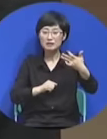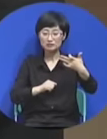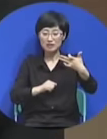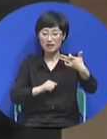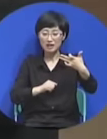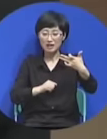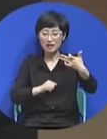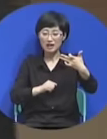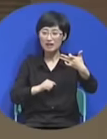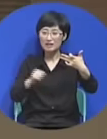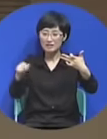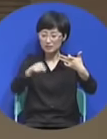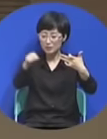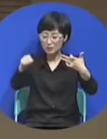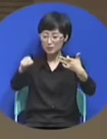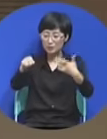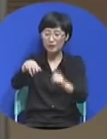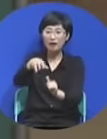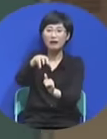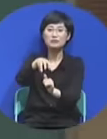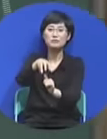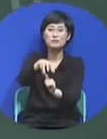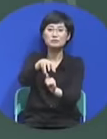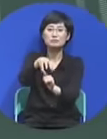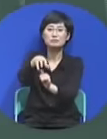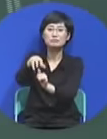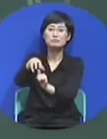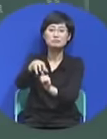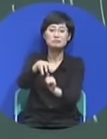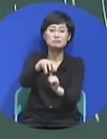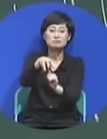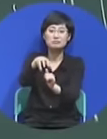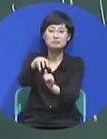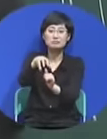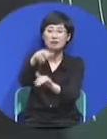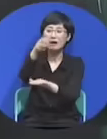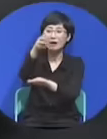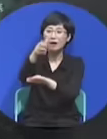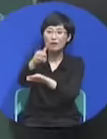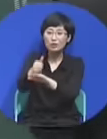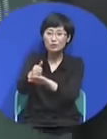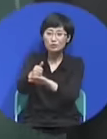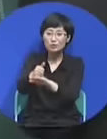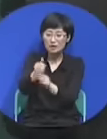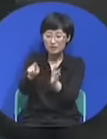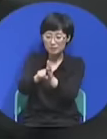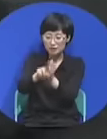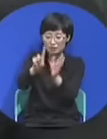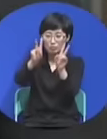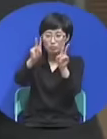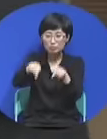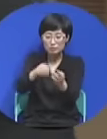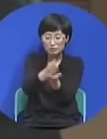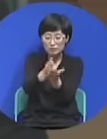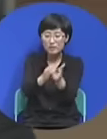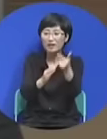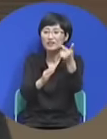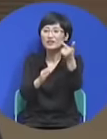而且严严实实的困在了使徒行传13章16章19章的这个框架里. 예, 틀에만 넣어놓은 거 아니요. 불신자 상대 6가지 운명을 가지고 묶어놨군요.